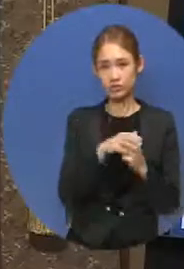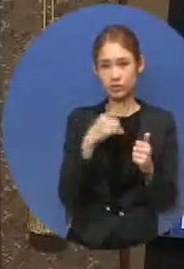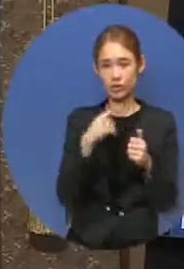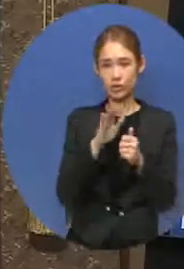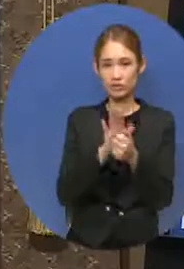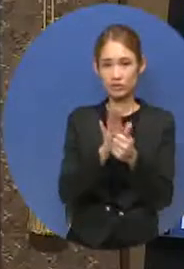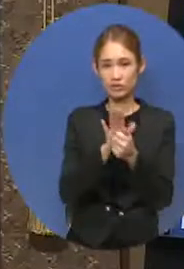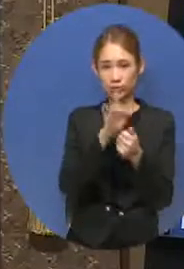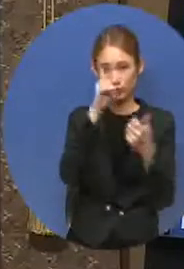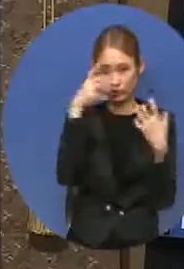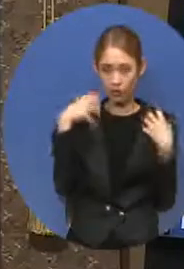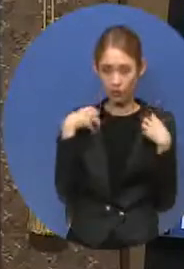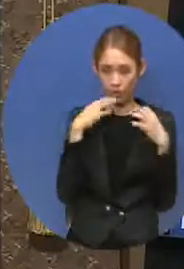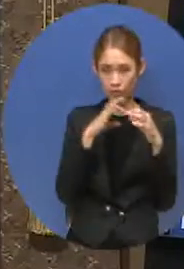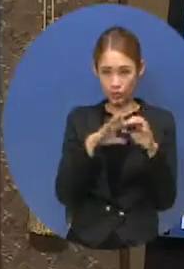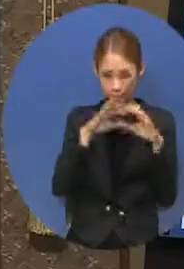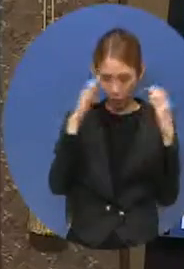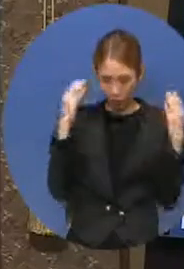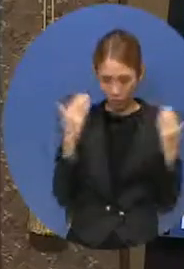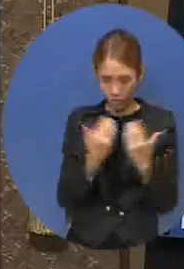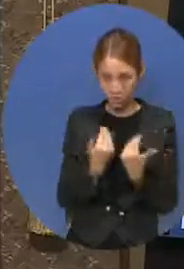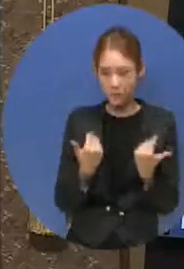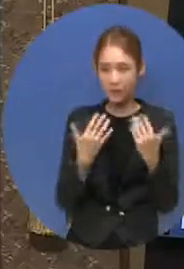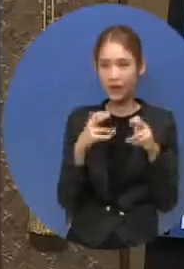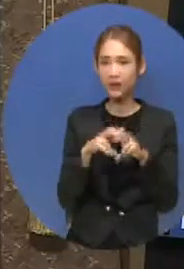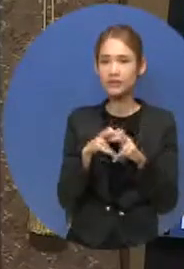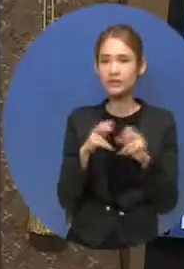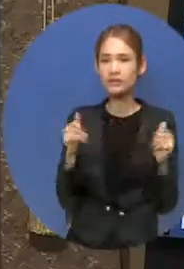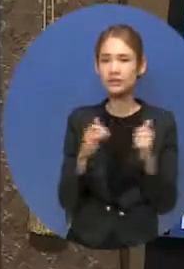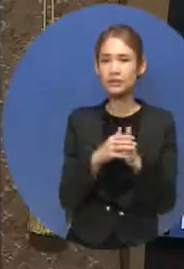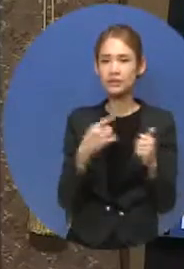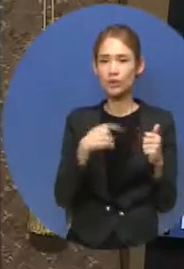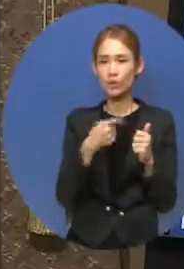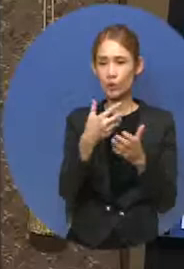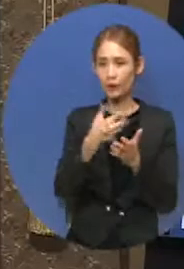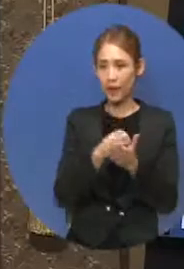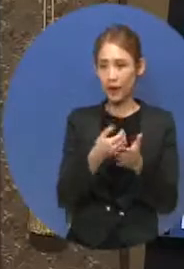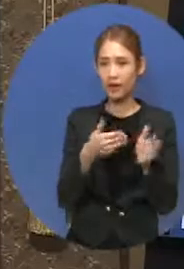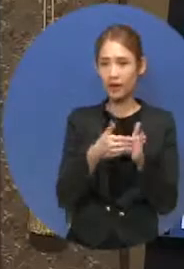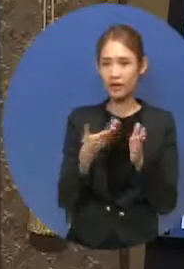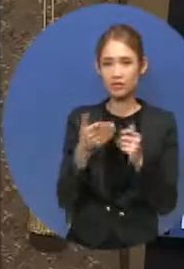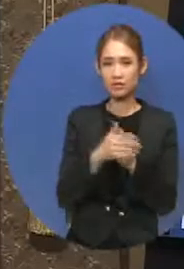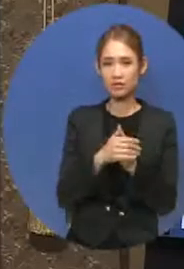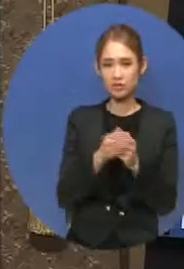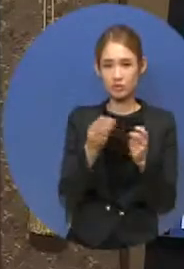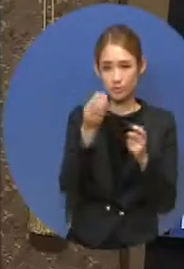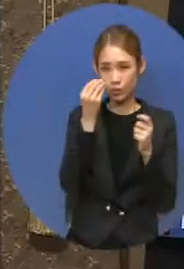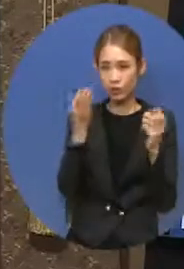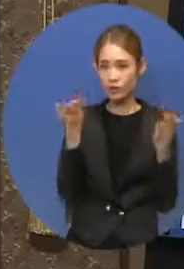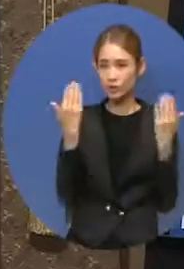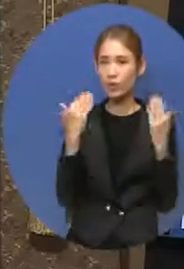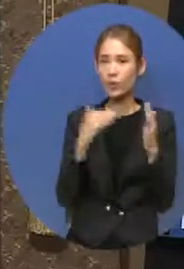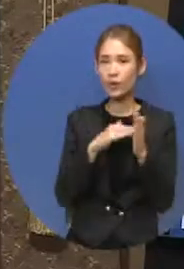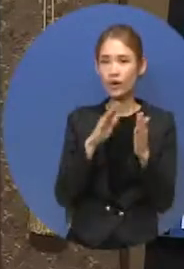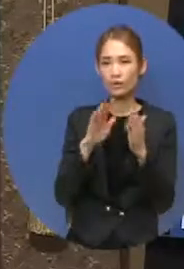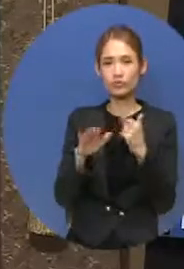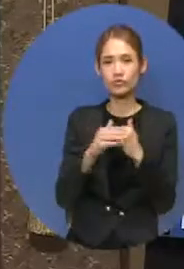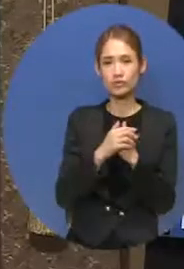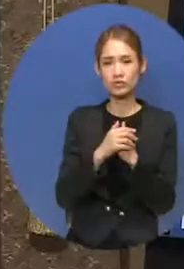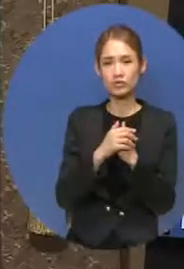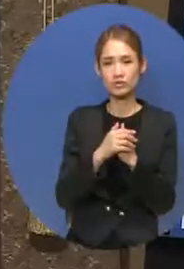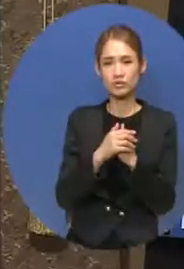통해서 모든 발달장애 교육을 받게 됩니다. 근데 고등학교를 졸업하고 난 이후에는 우리나라의 복지는 다